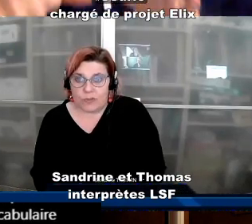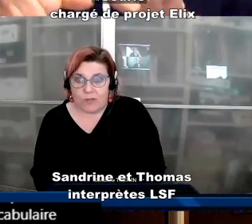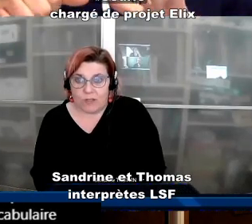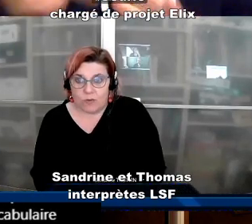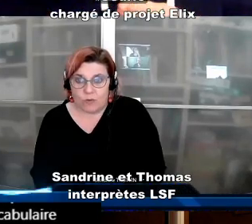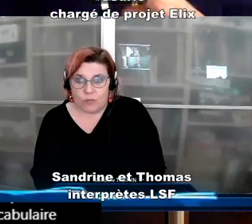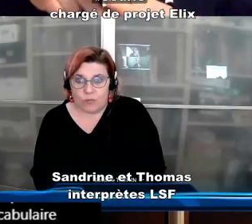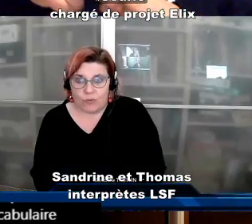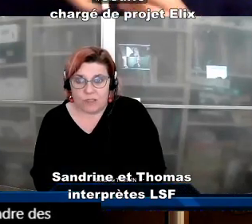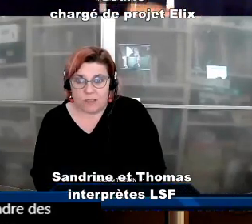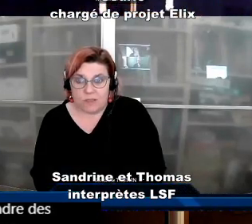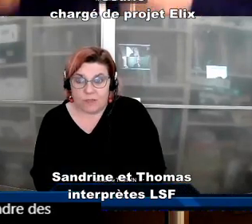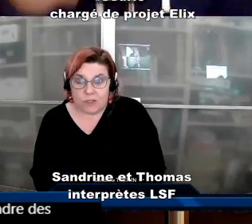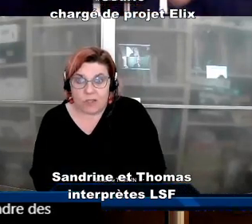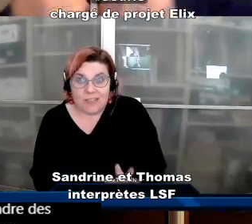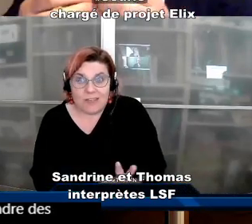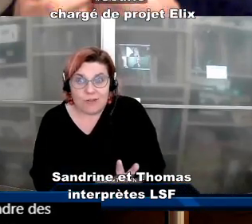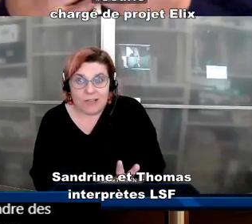donc en plus,